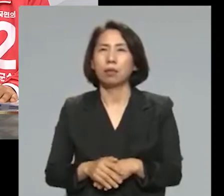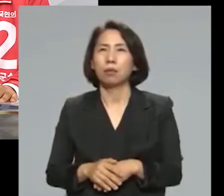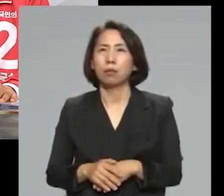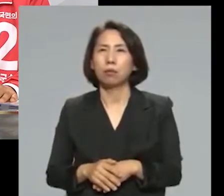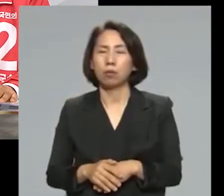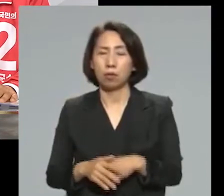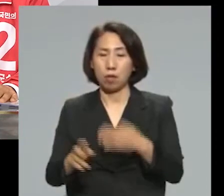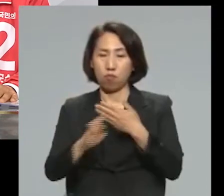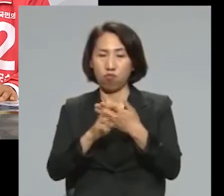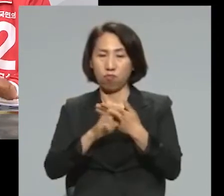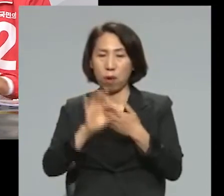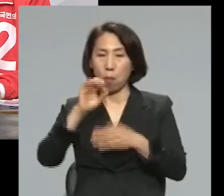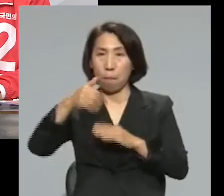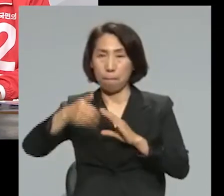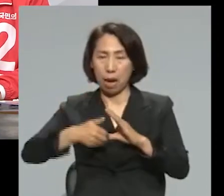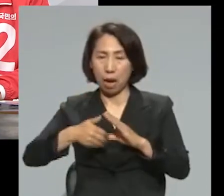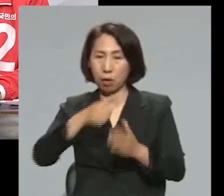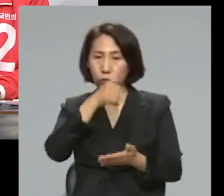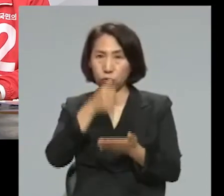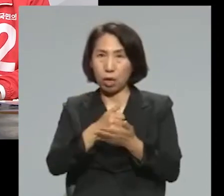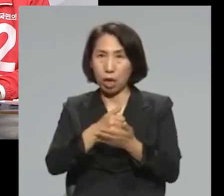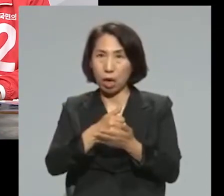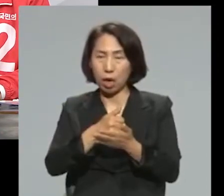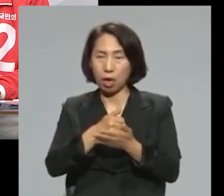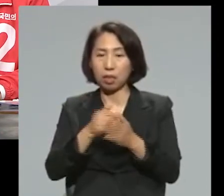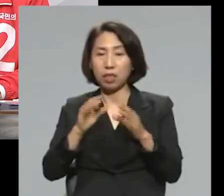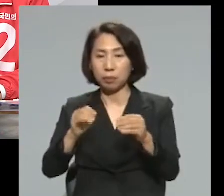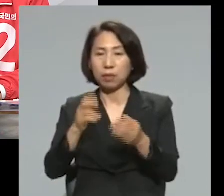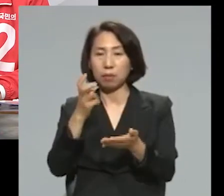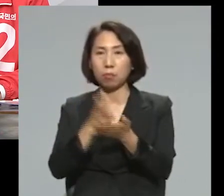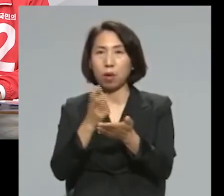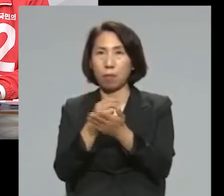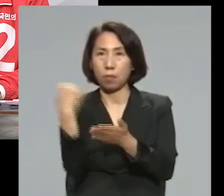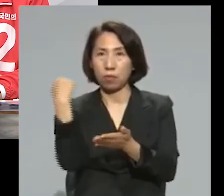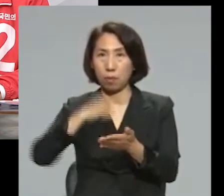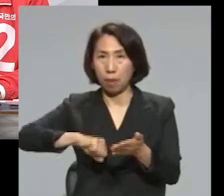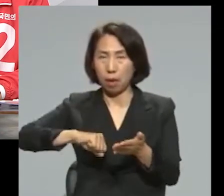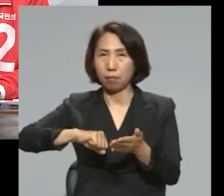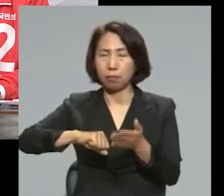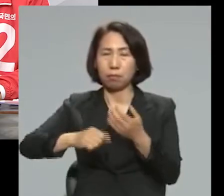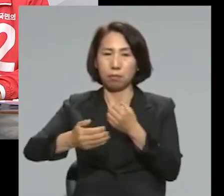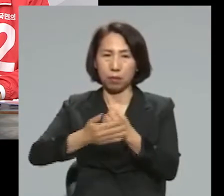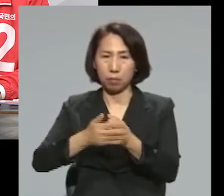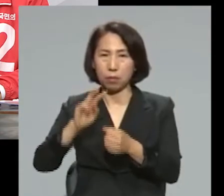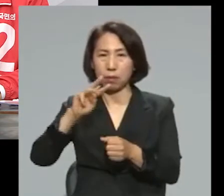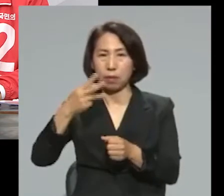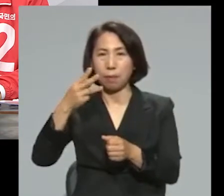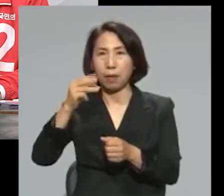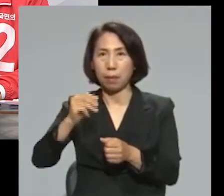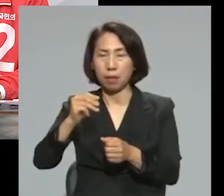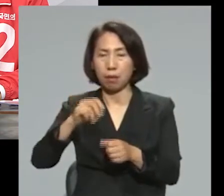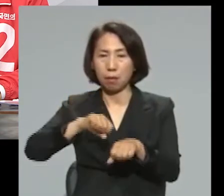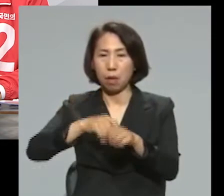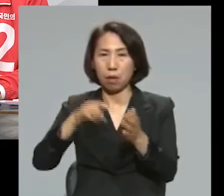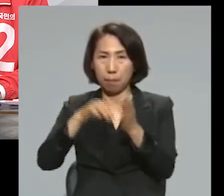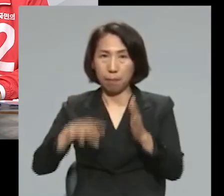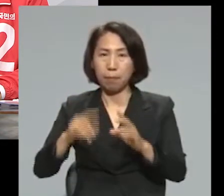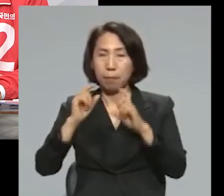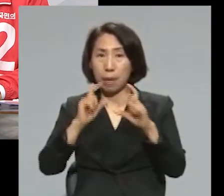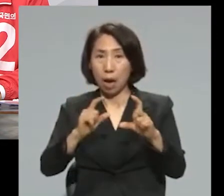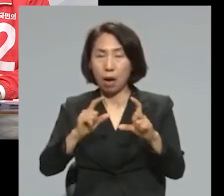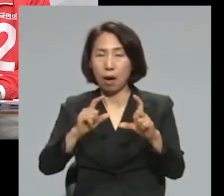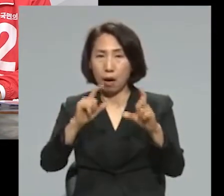그러면 부정청탁 및 금품 등 수수 금지에 관한 법률 위반으로 300만 원의 벌금형을 받은 전과 있는